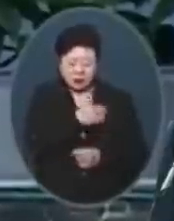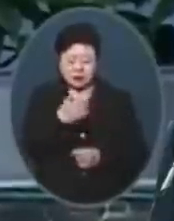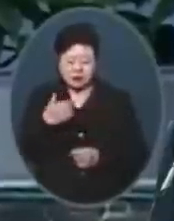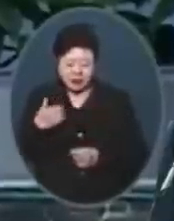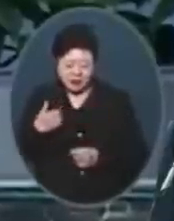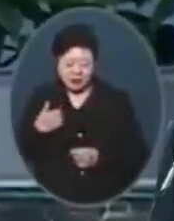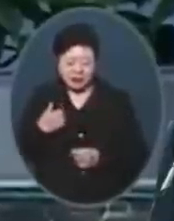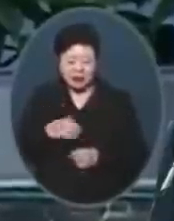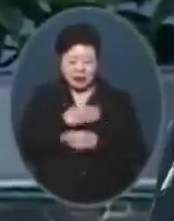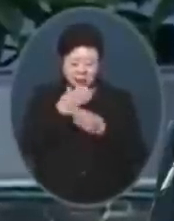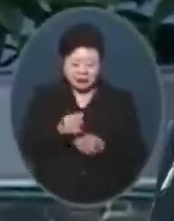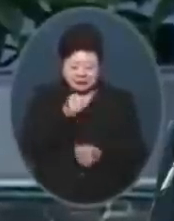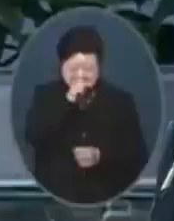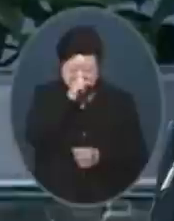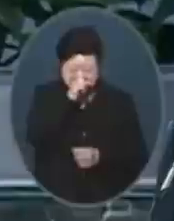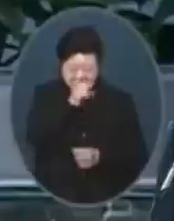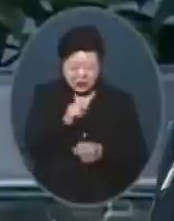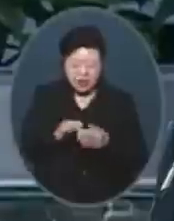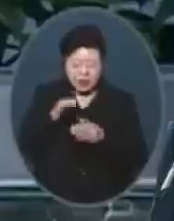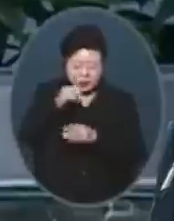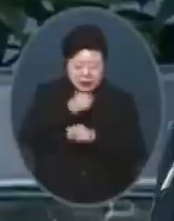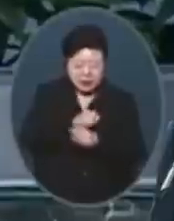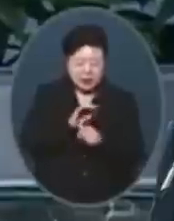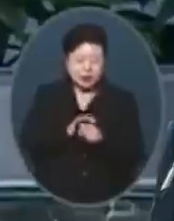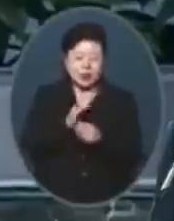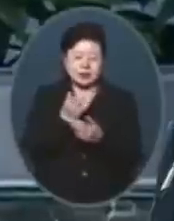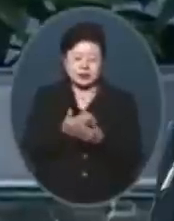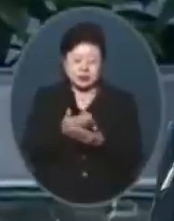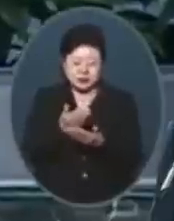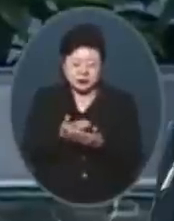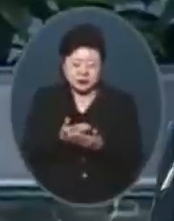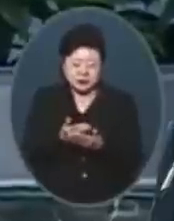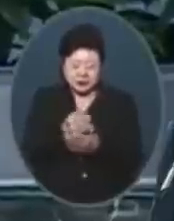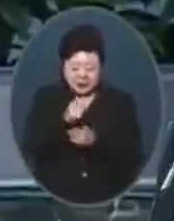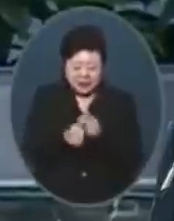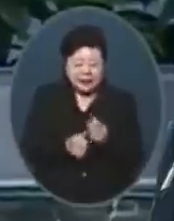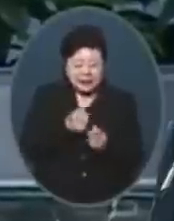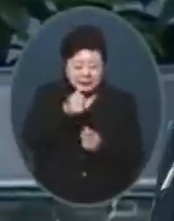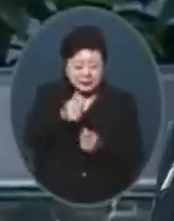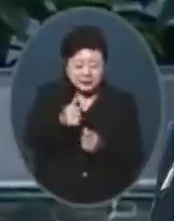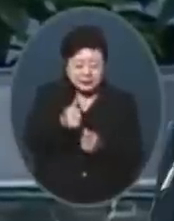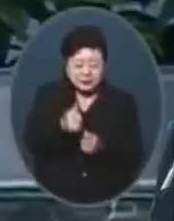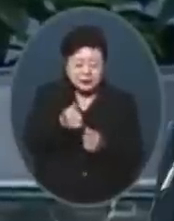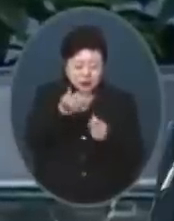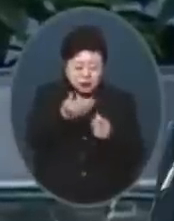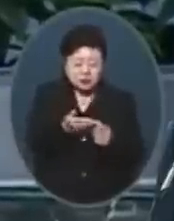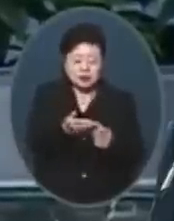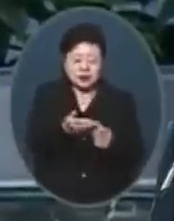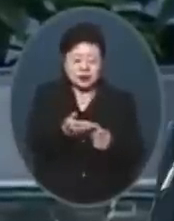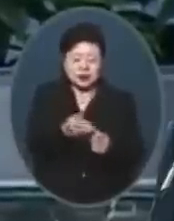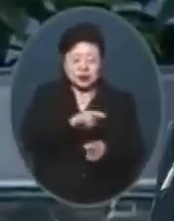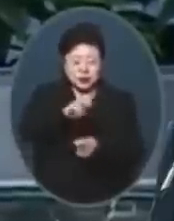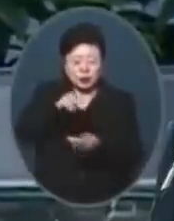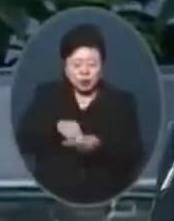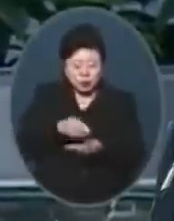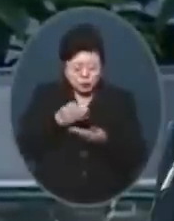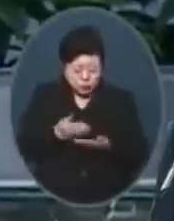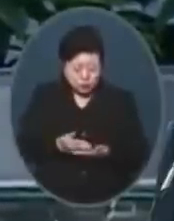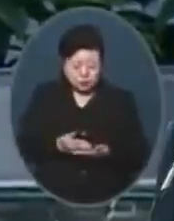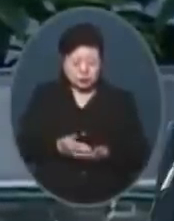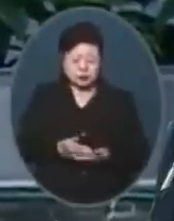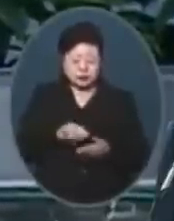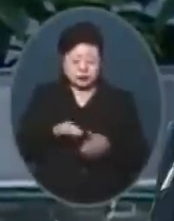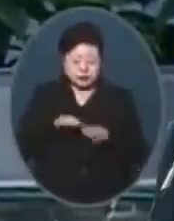능력하여 모든 착한 일을 넘치게 하게 도와주시옵소서. 하나님 주라 그럼 돌려줄 것이여, 곧